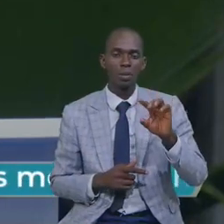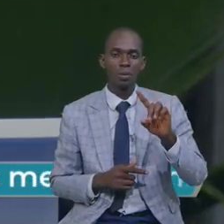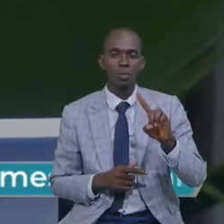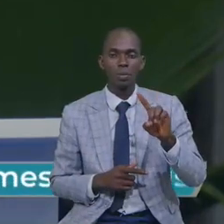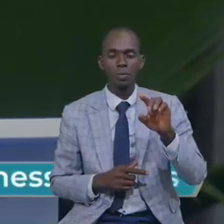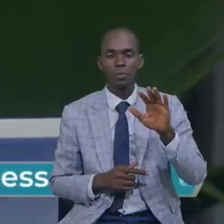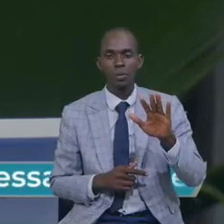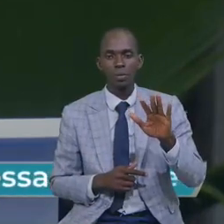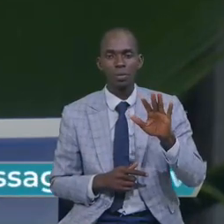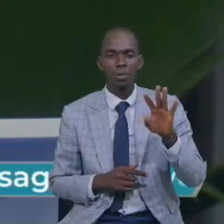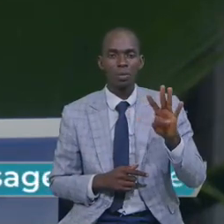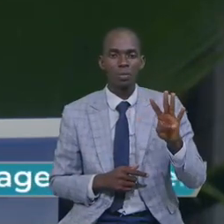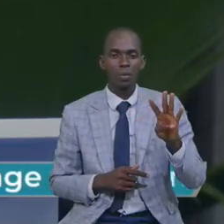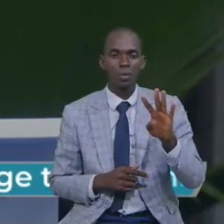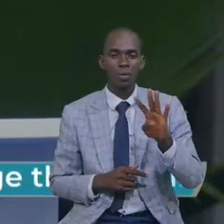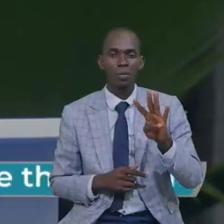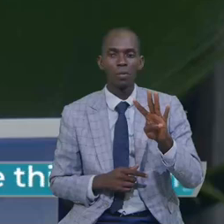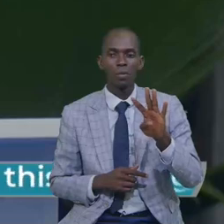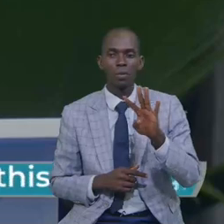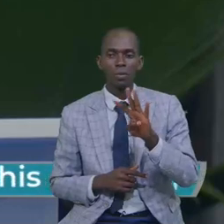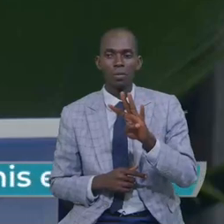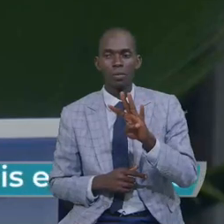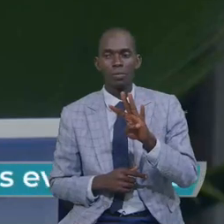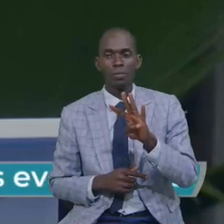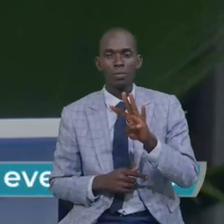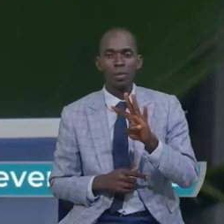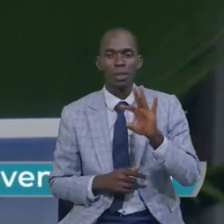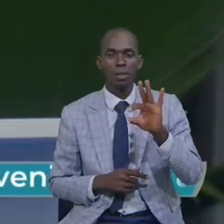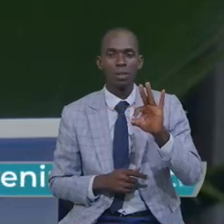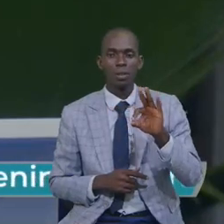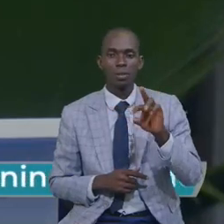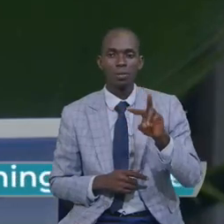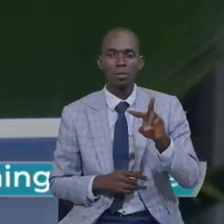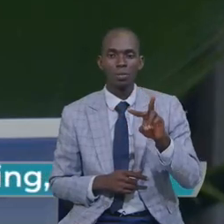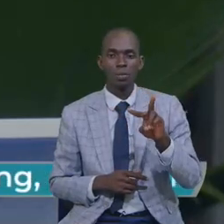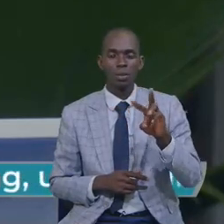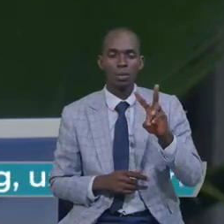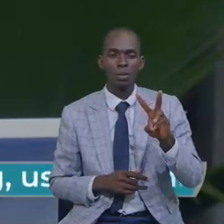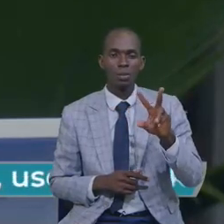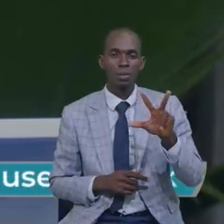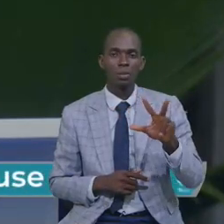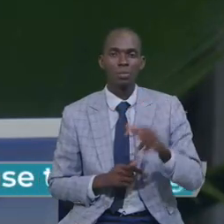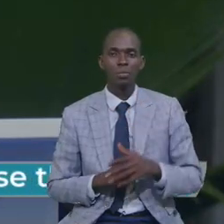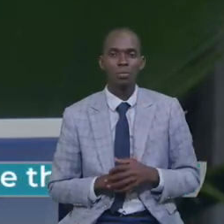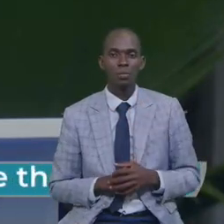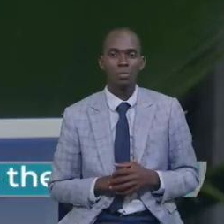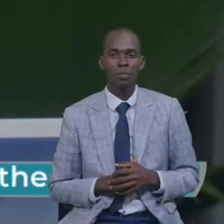91 54 44 92 63